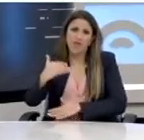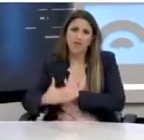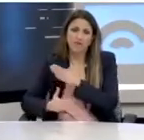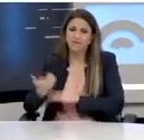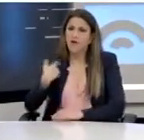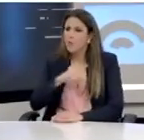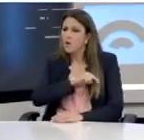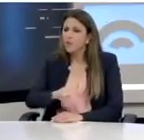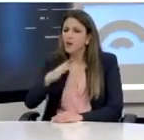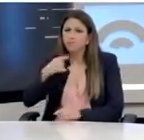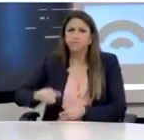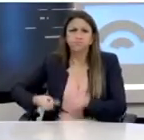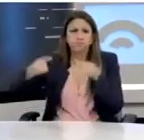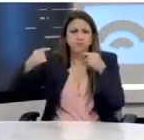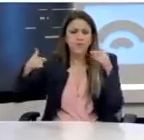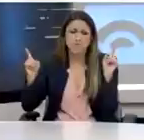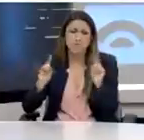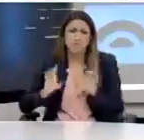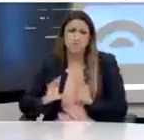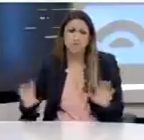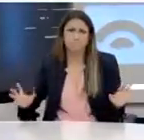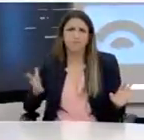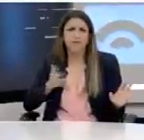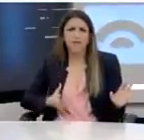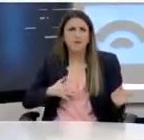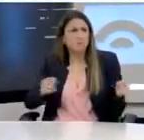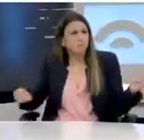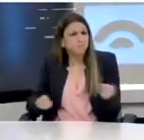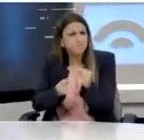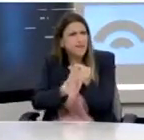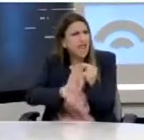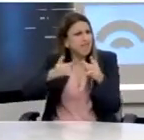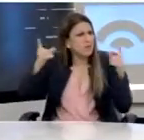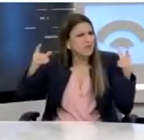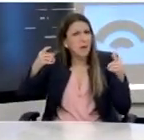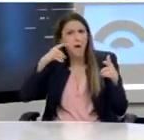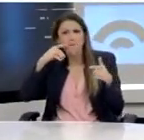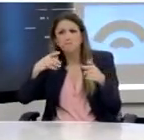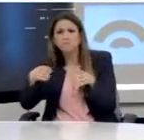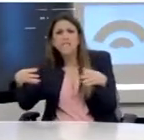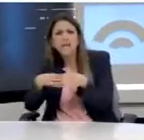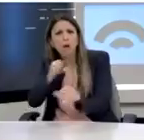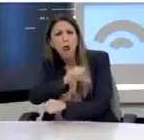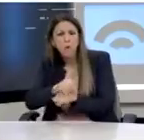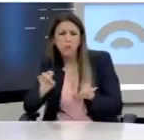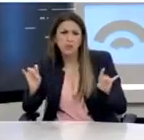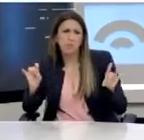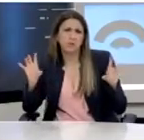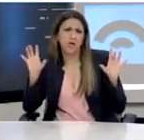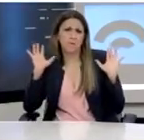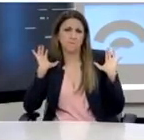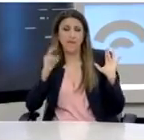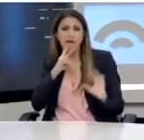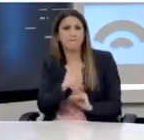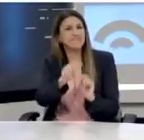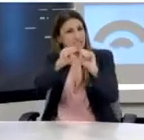αναμετρηθώ κυρίως με τους πολιτικούς μου αντιπάλους. Θα απαντήσω σε όλα όσα είπατε. αλλά δεν έχω